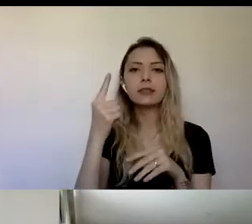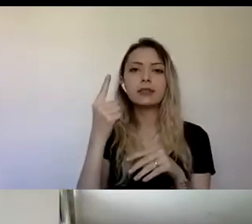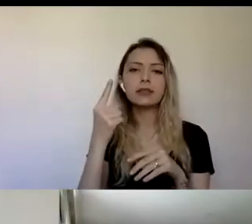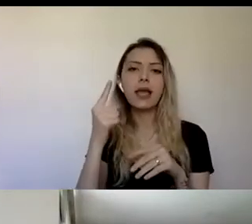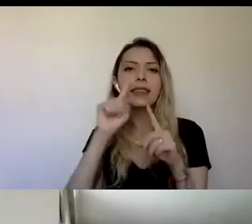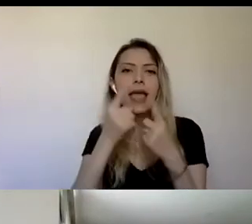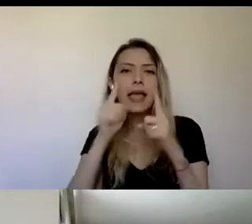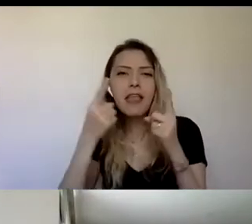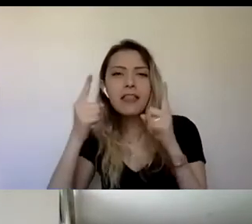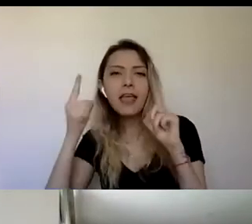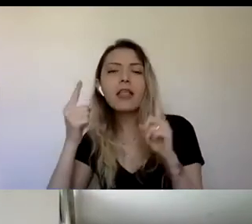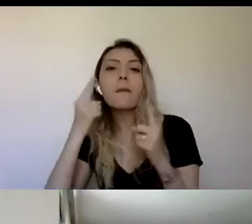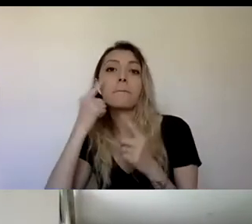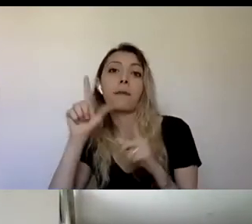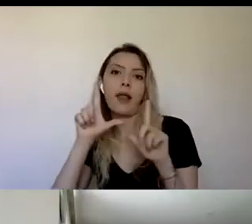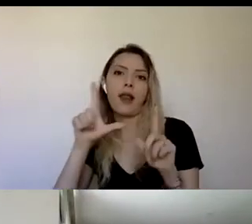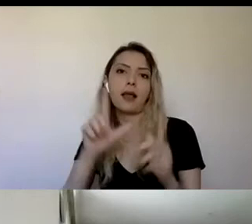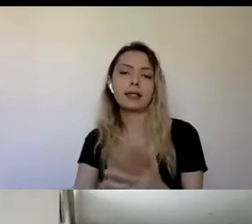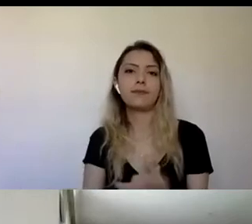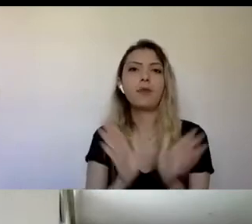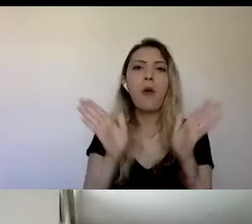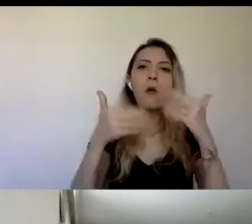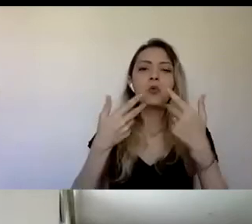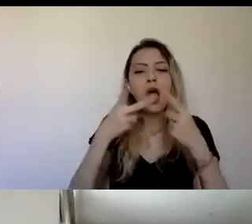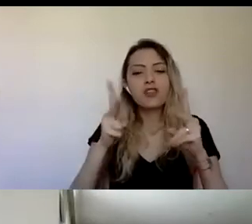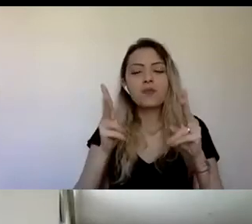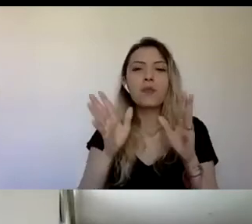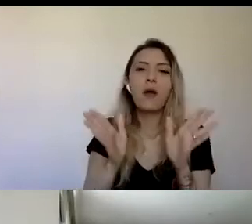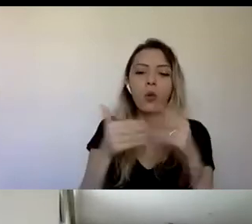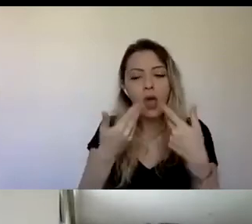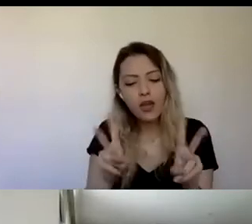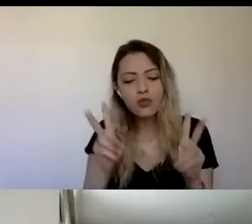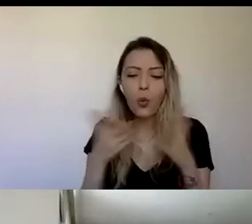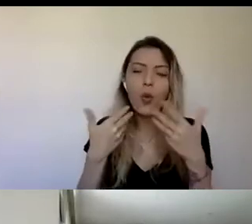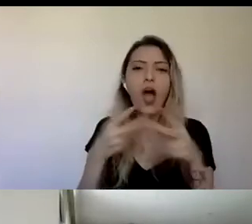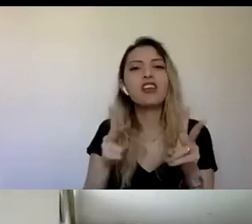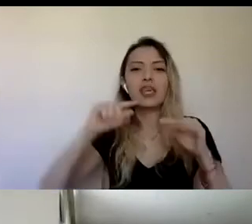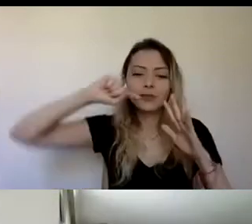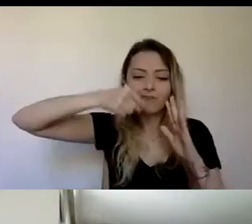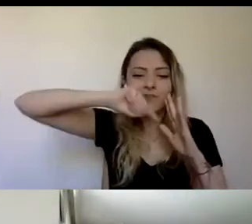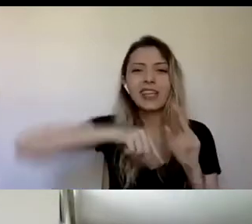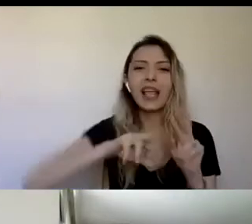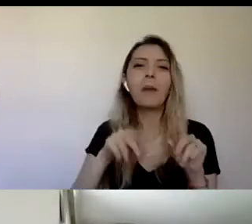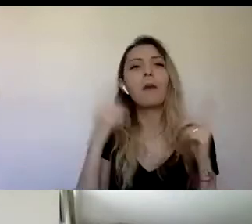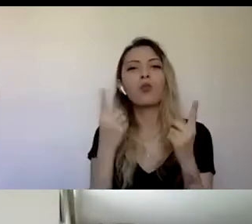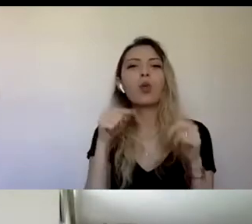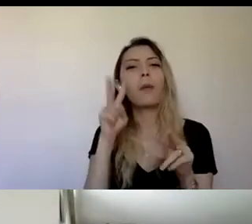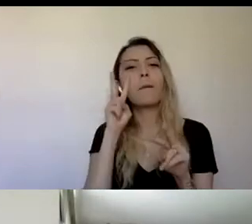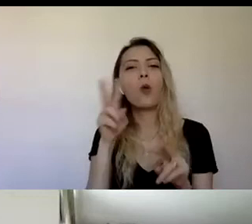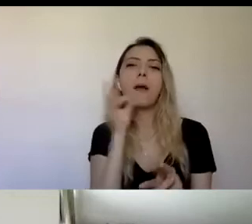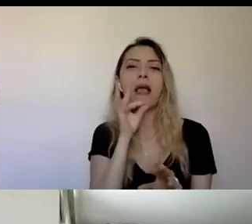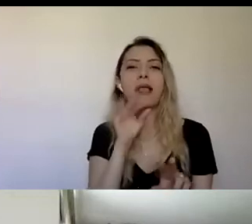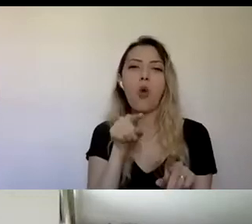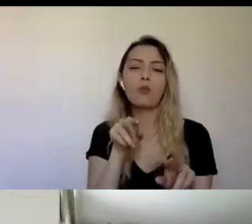teker teker açarsınız. Bir kutuyu açıp içini boşaltır gibi. Hakkın temel niteliklerini, öz niteliklerini